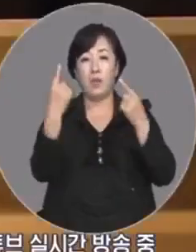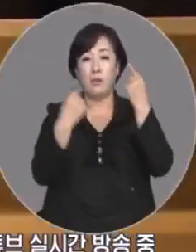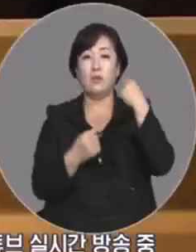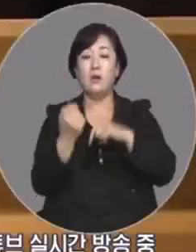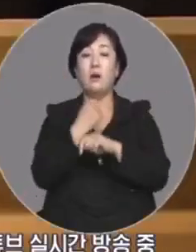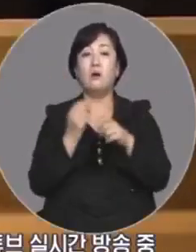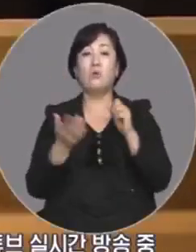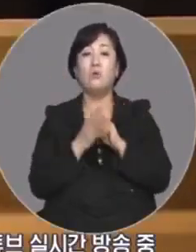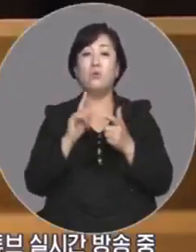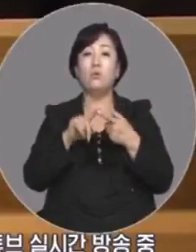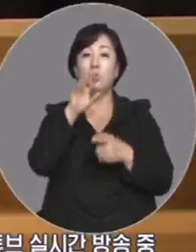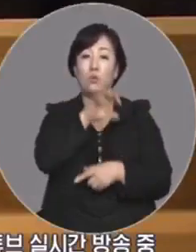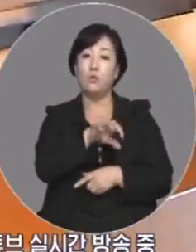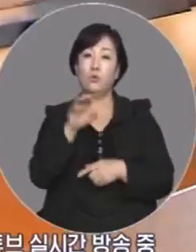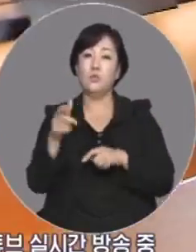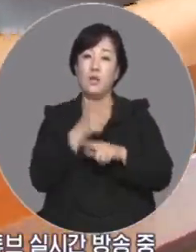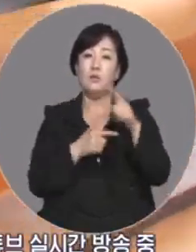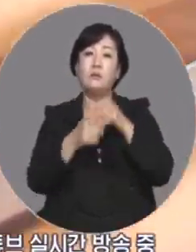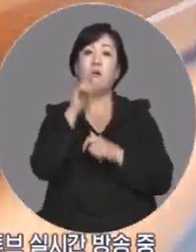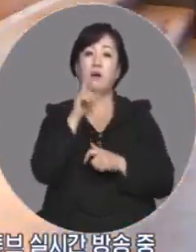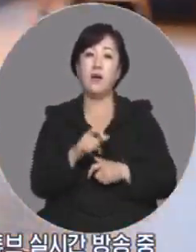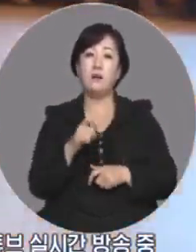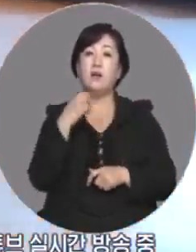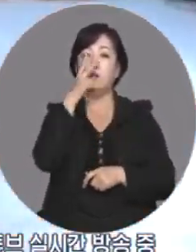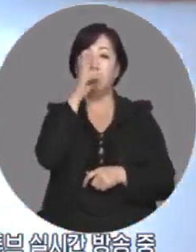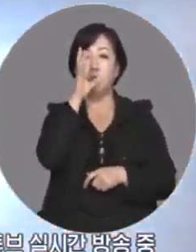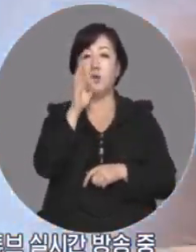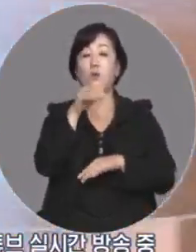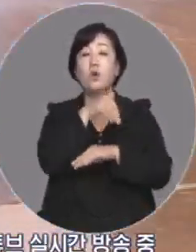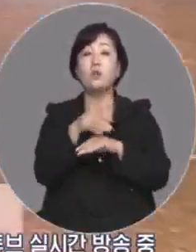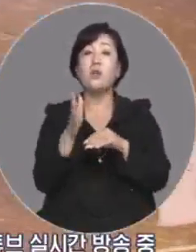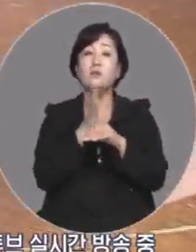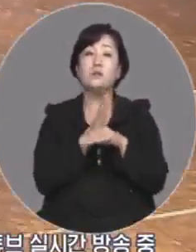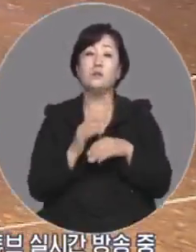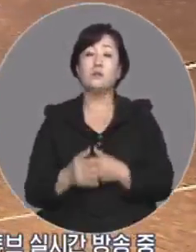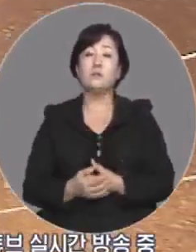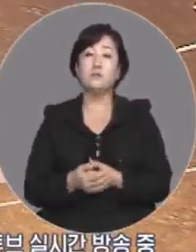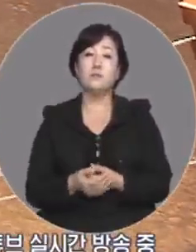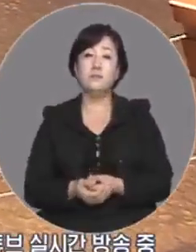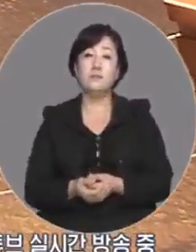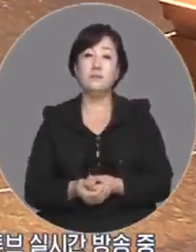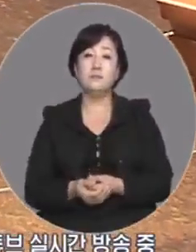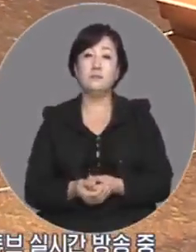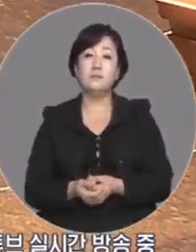대한 점검을 더욱 강화하겠다고 밝혔습니다. UBC 뉴스 김예은입니다.